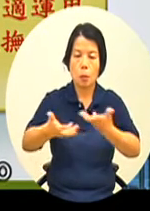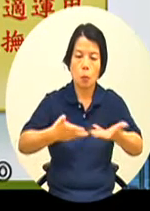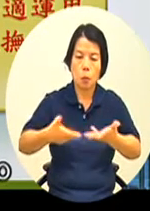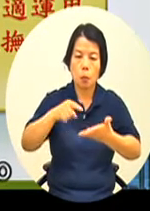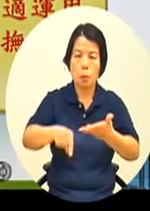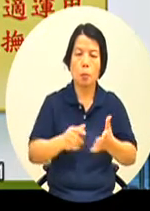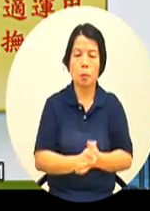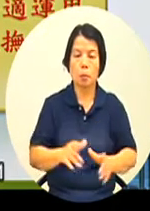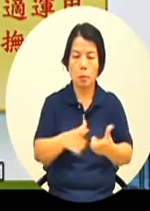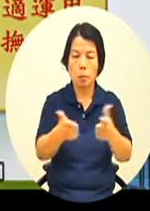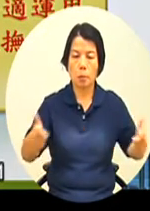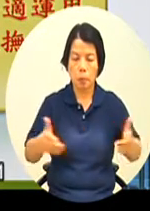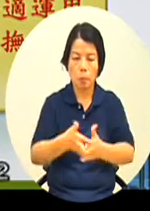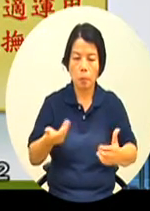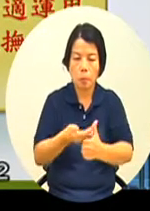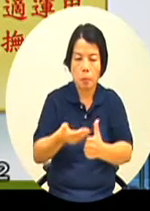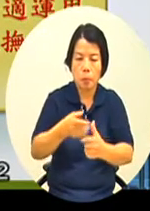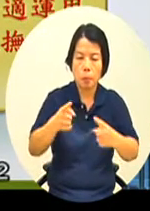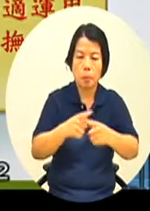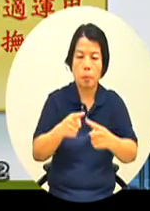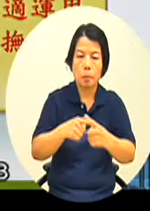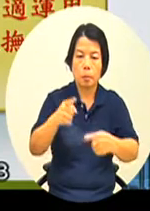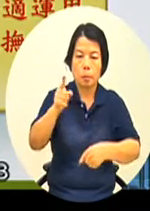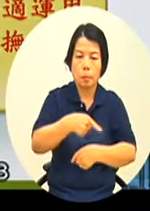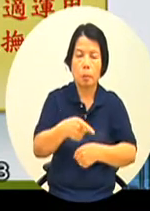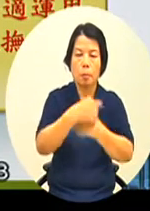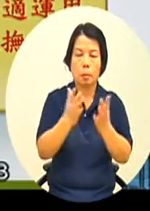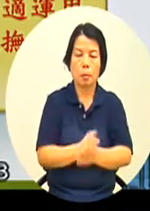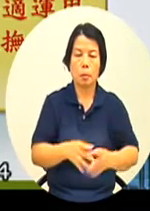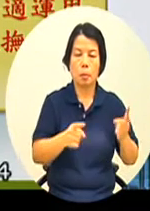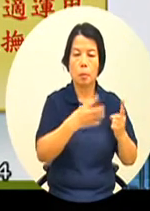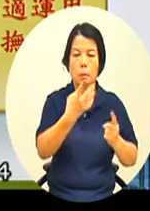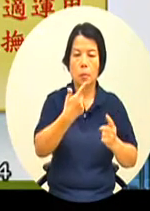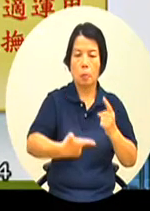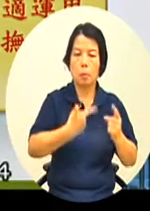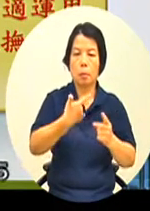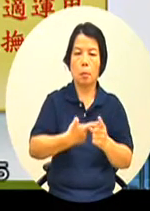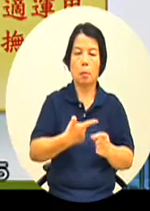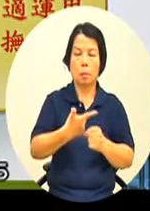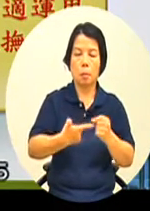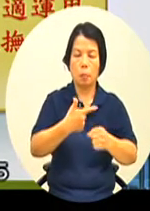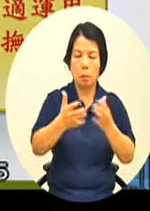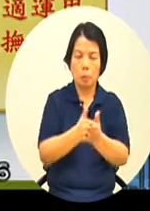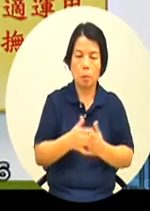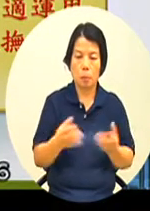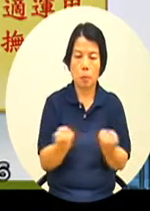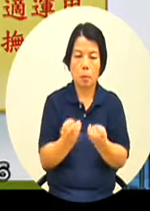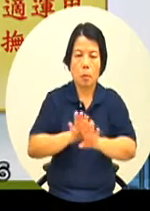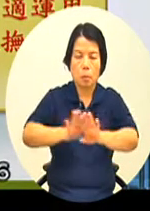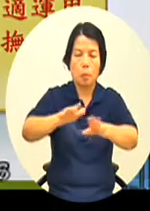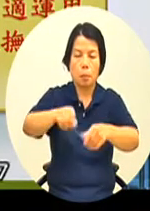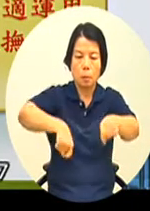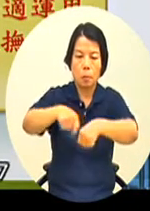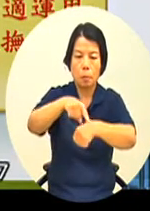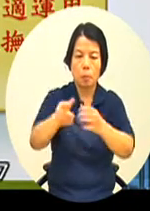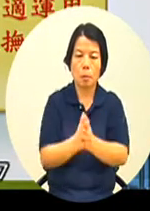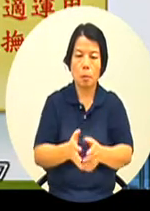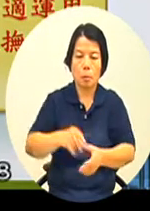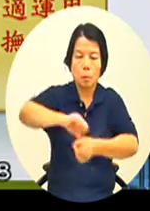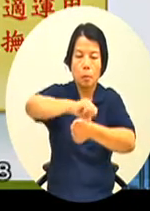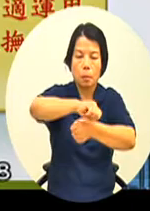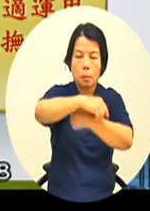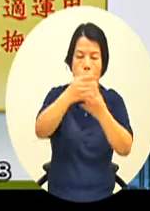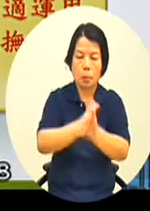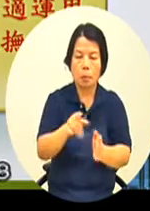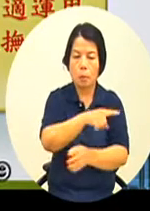多面向培育人才，包括规划106年度的公务人员发展计划。第二个，强化中高阶管理